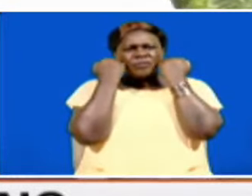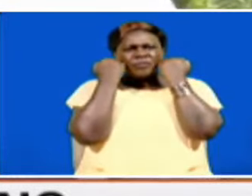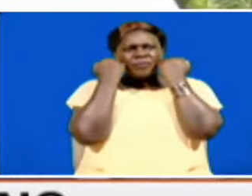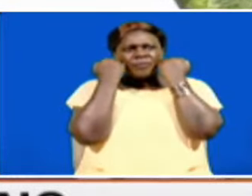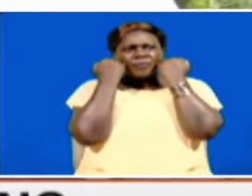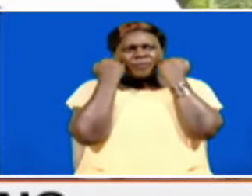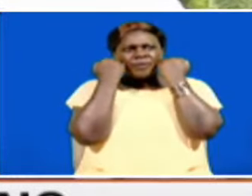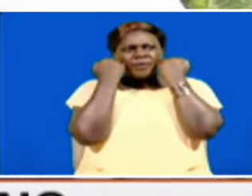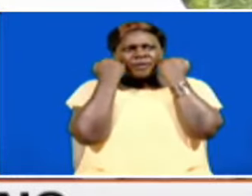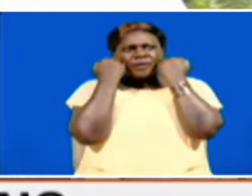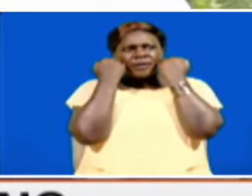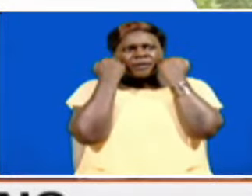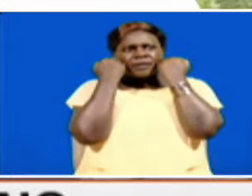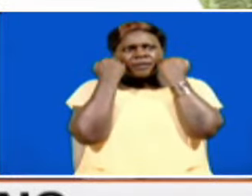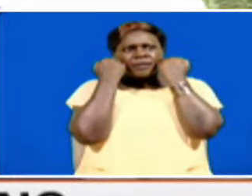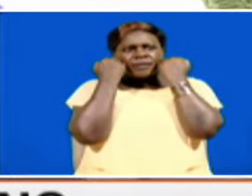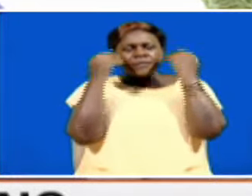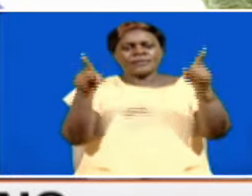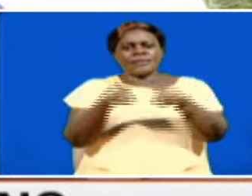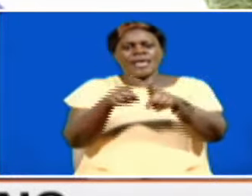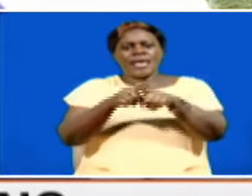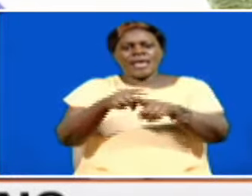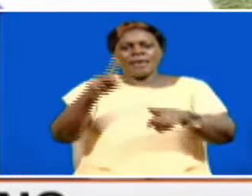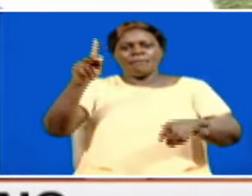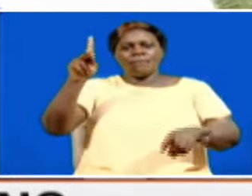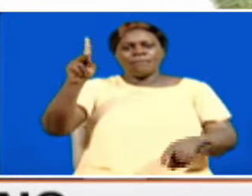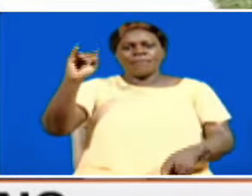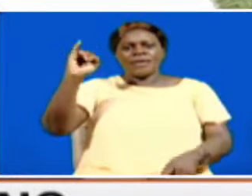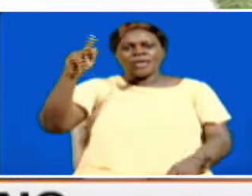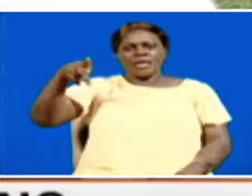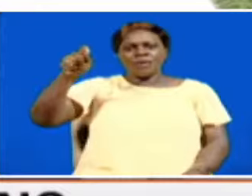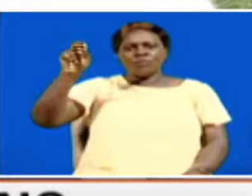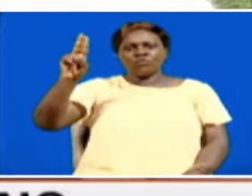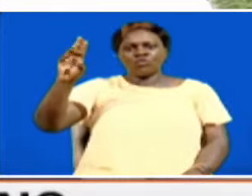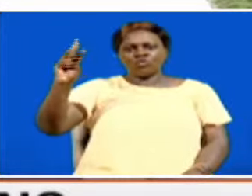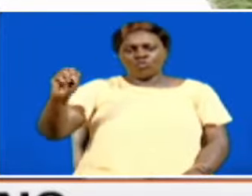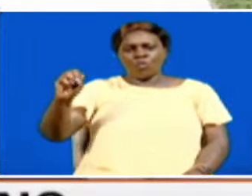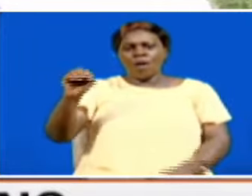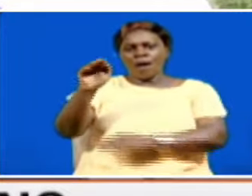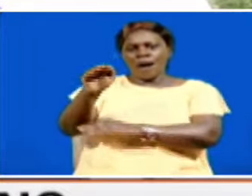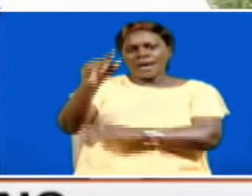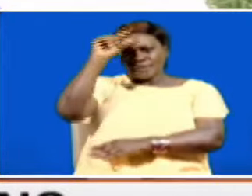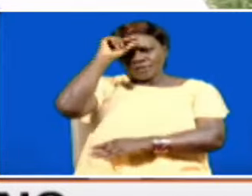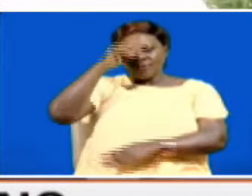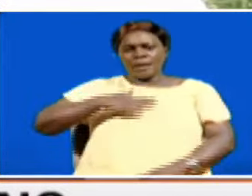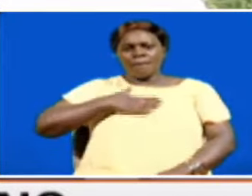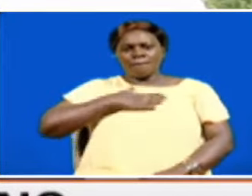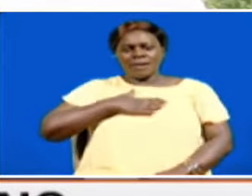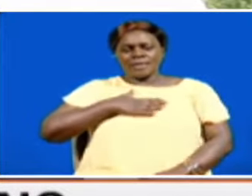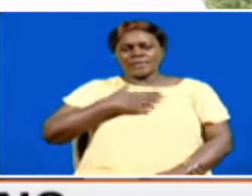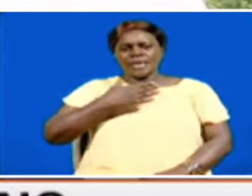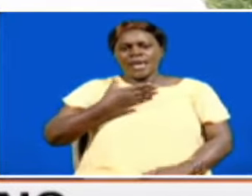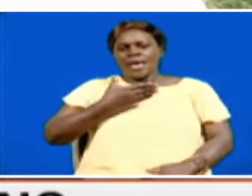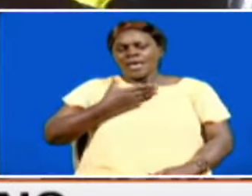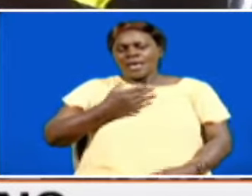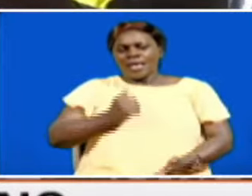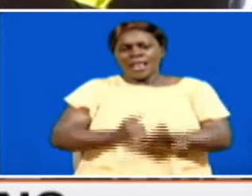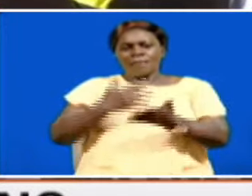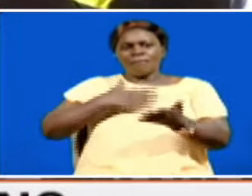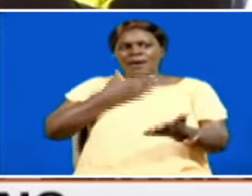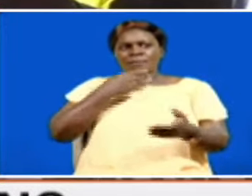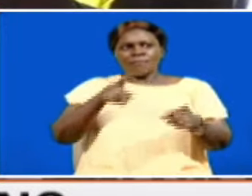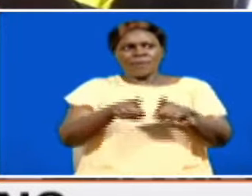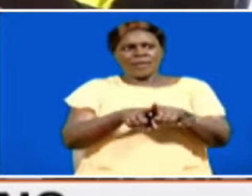abanywe kama Kiptum. Naomba serikali tafadhali msaidie huyu kijana ndugu yangu.